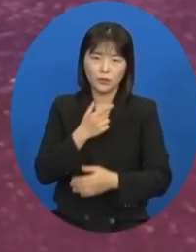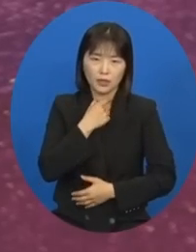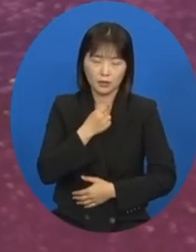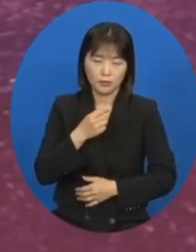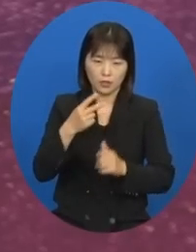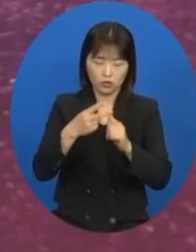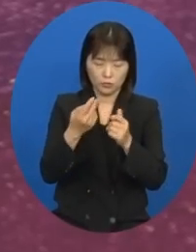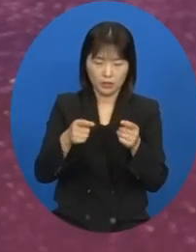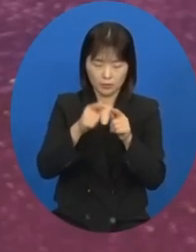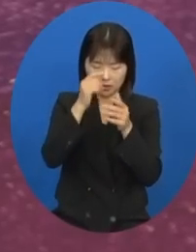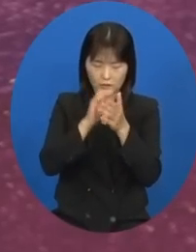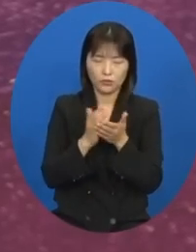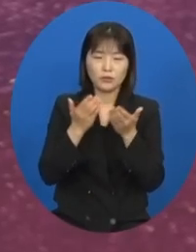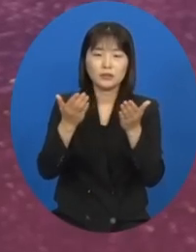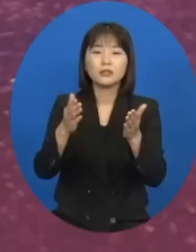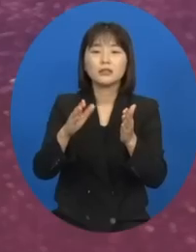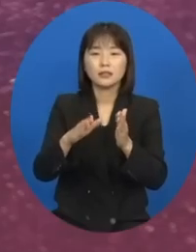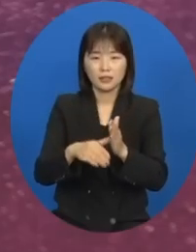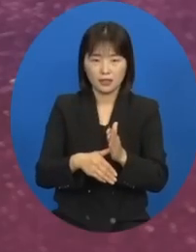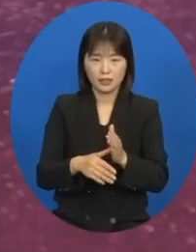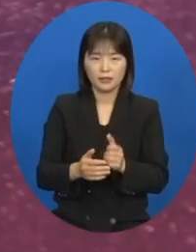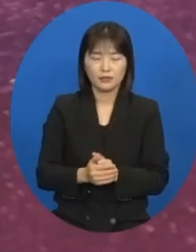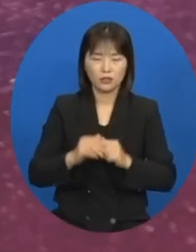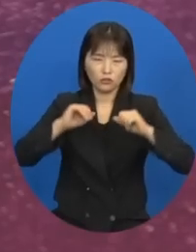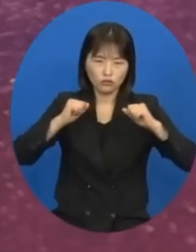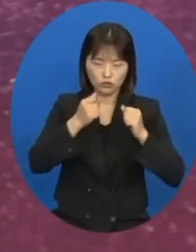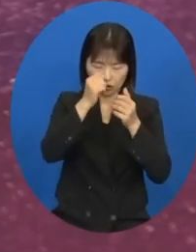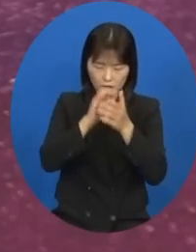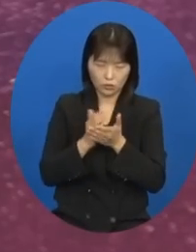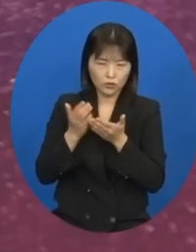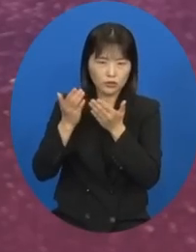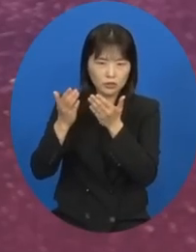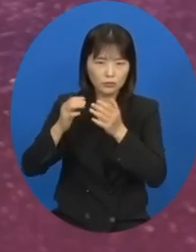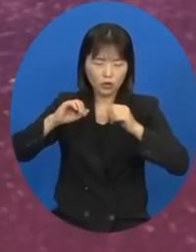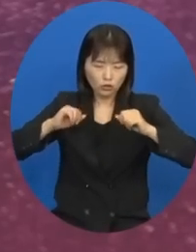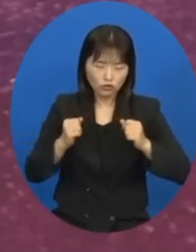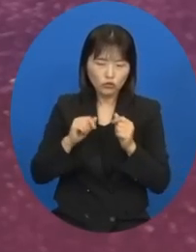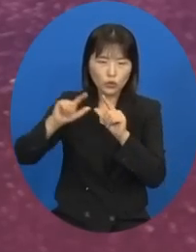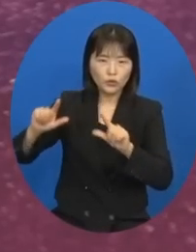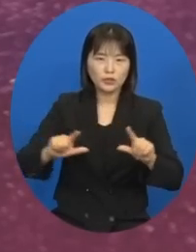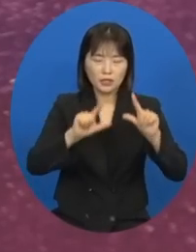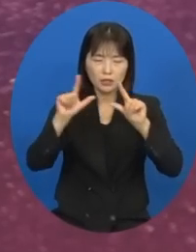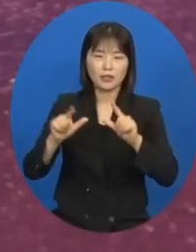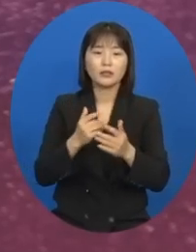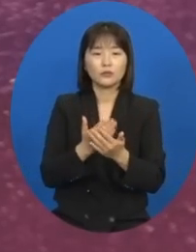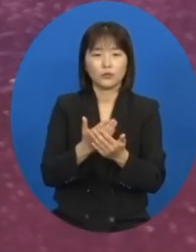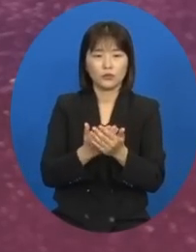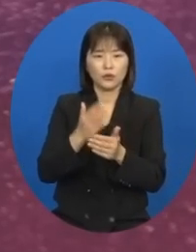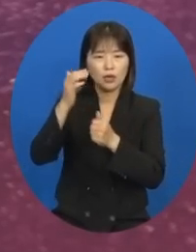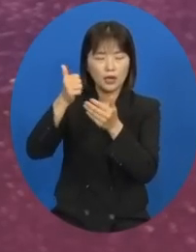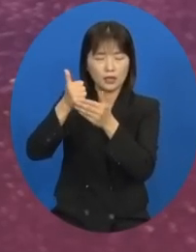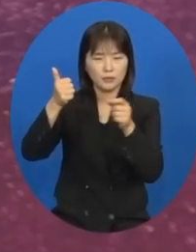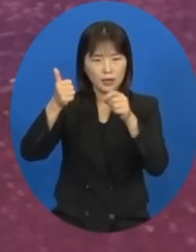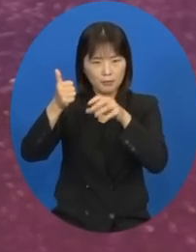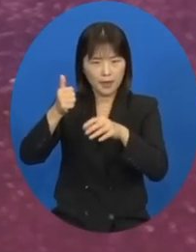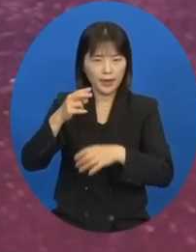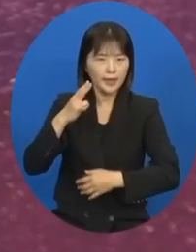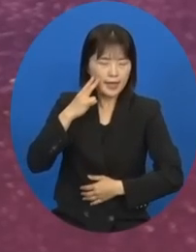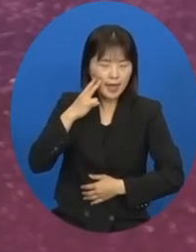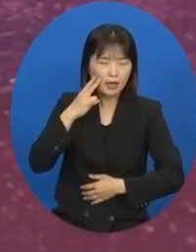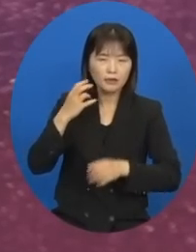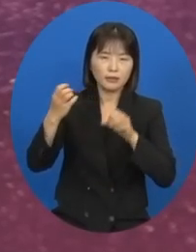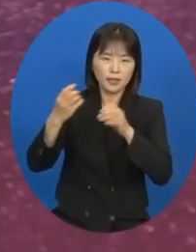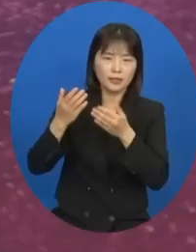번째로 함께 기도하실 때에는 순종의 기도를 드리며 순종의 삶을 살게 하소서 하나님 앞에서는 얘만